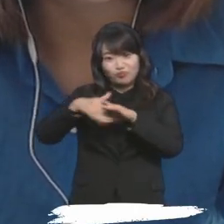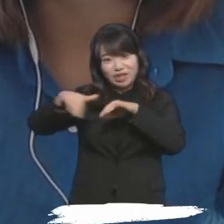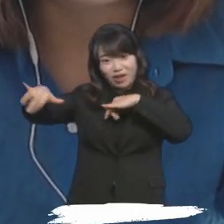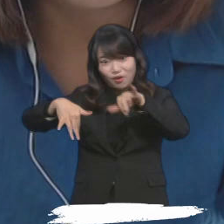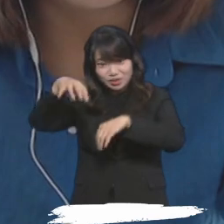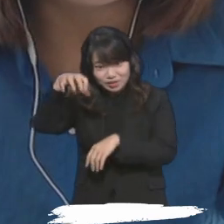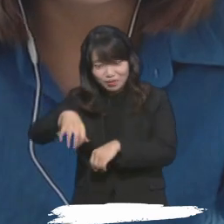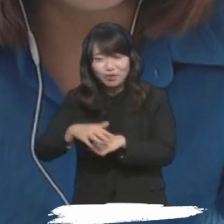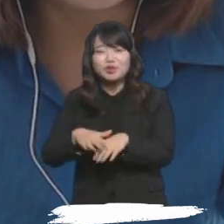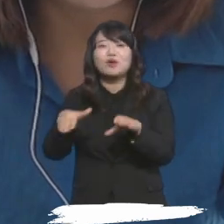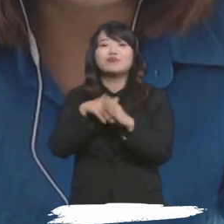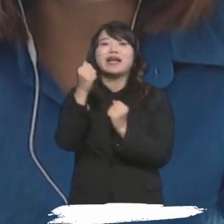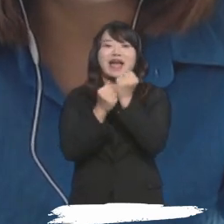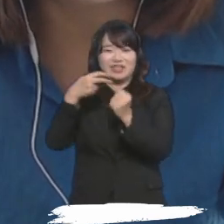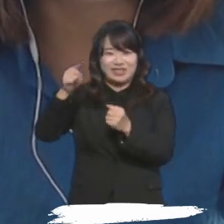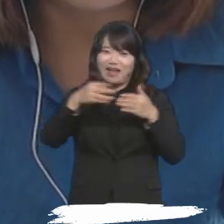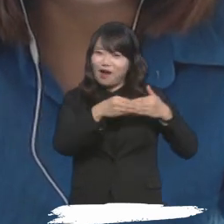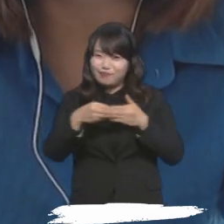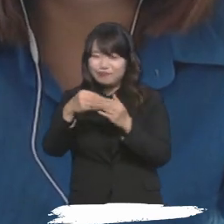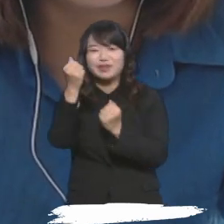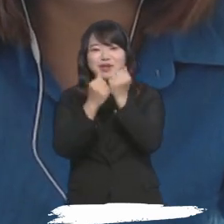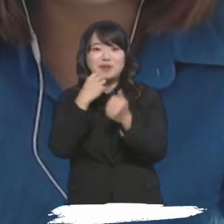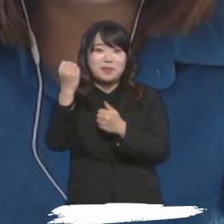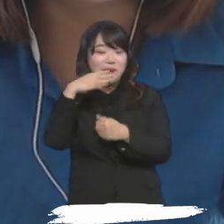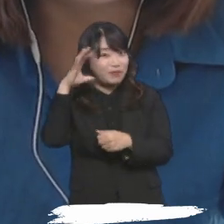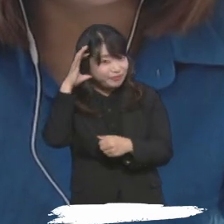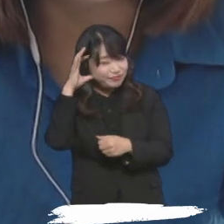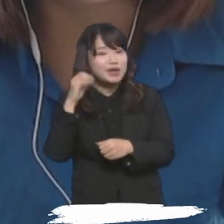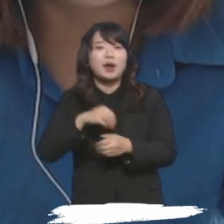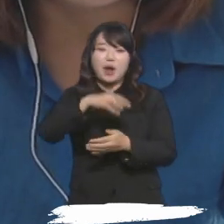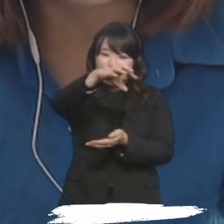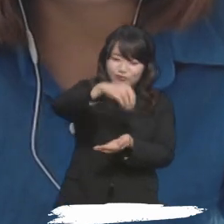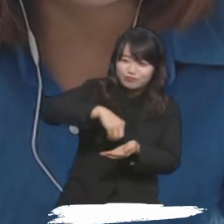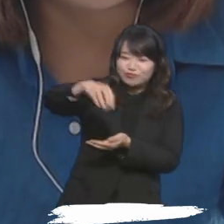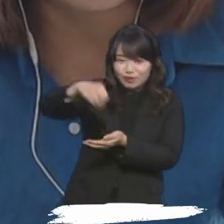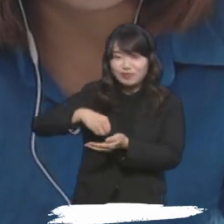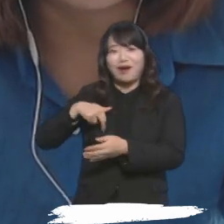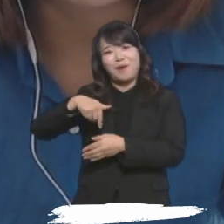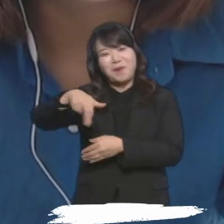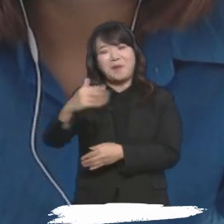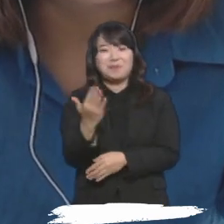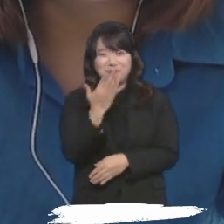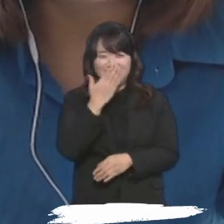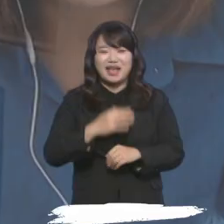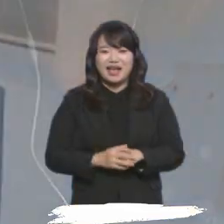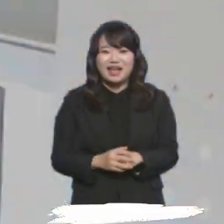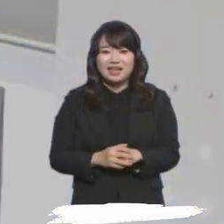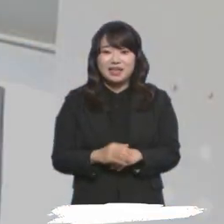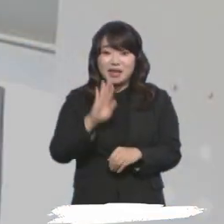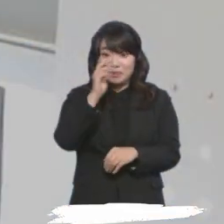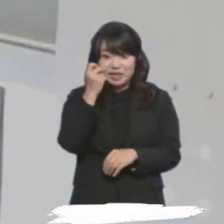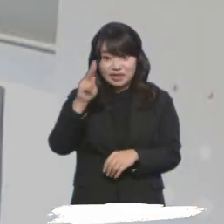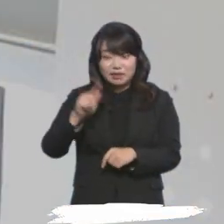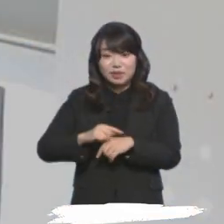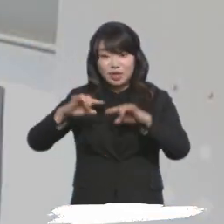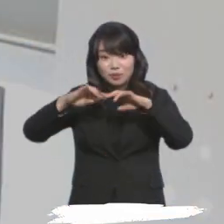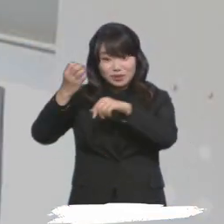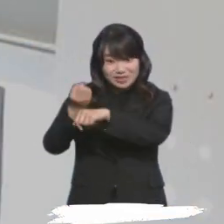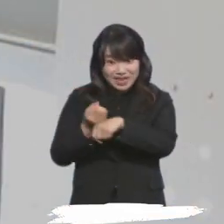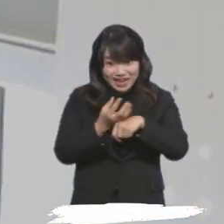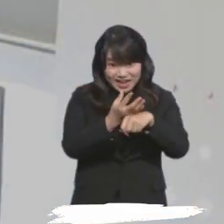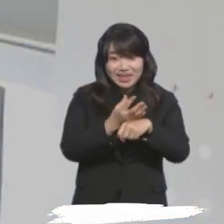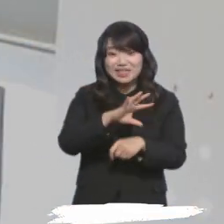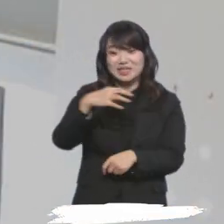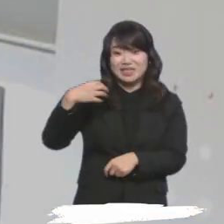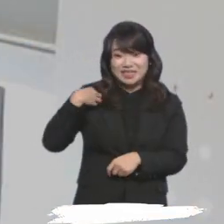거리에서 문화해설사의 설명을 들으며 줍깅을 할 수 있도록 기획되었습니다. BTV